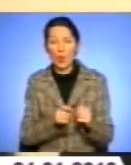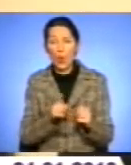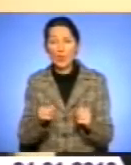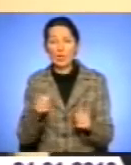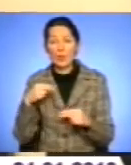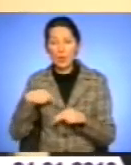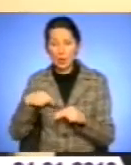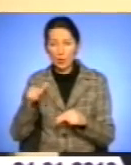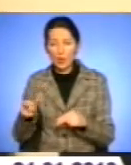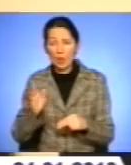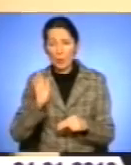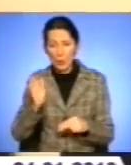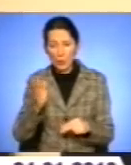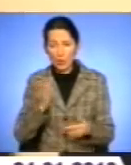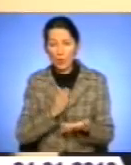зріс, складає